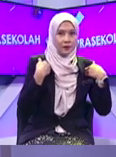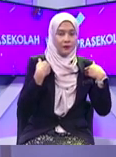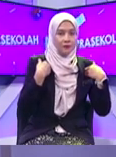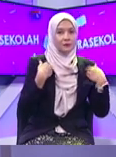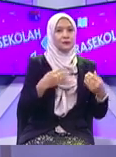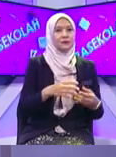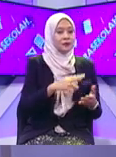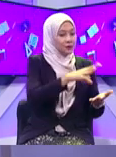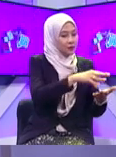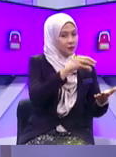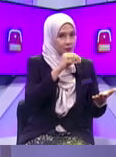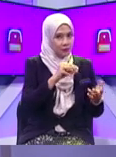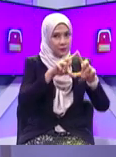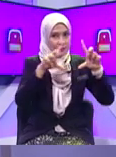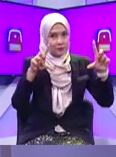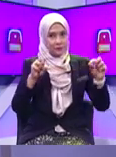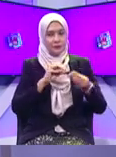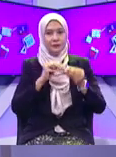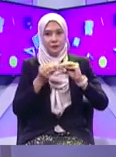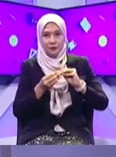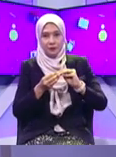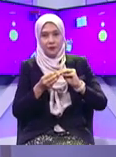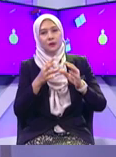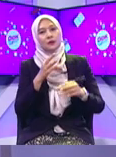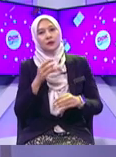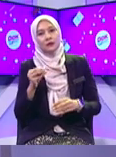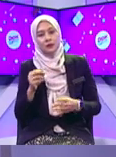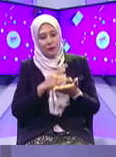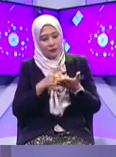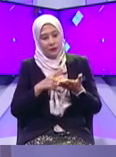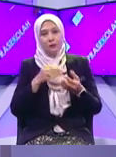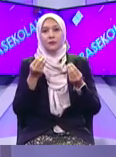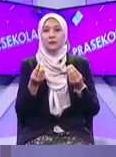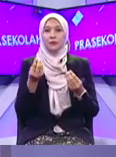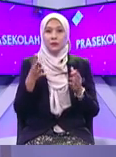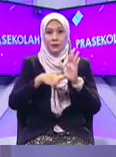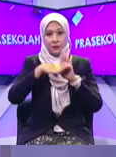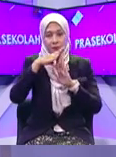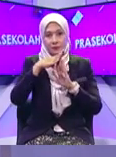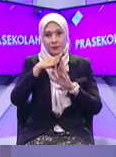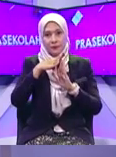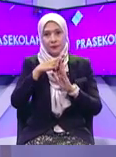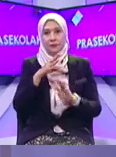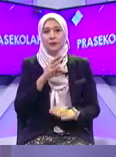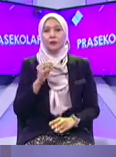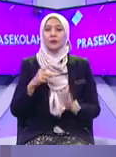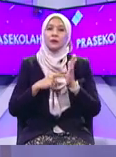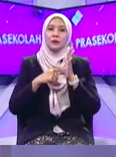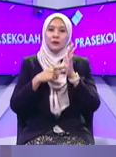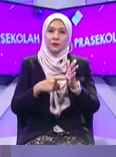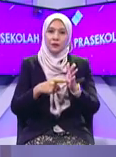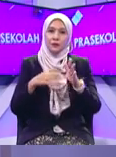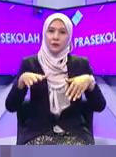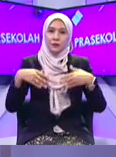ambil satu Kak numbuh kemudian kita akan kira berapa kakinya sampai itu Cikgu akan Tunjukkan macam mana